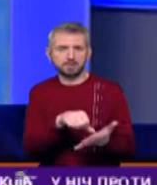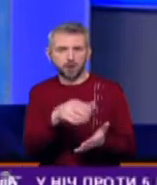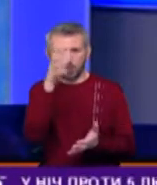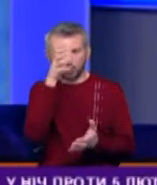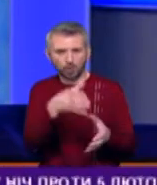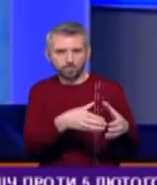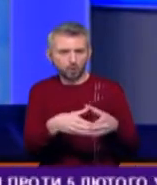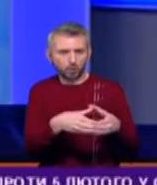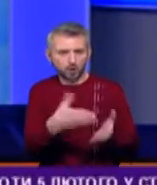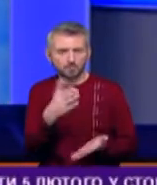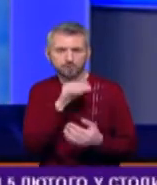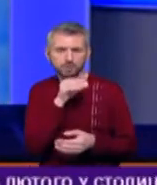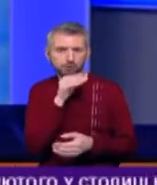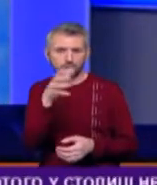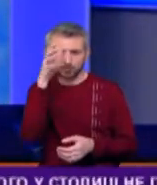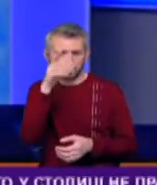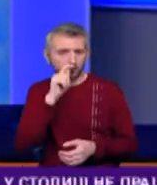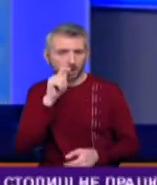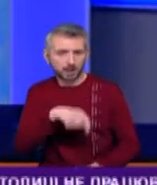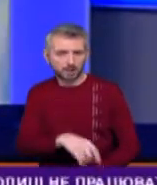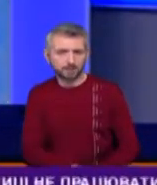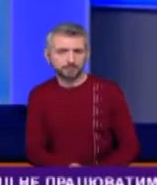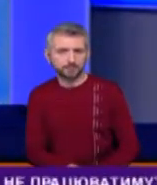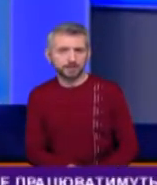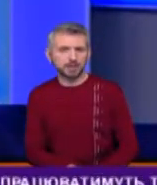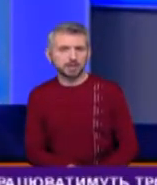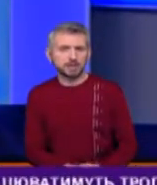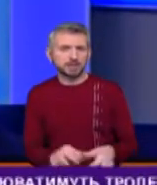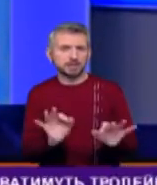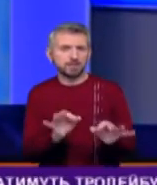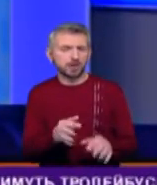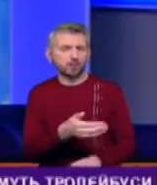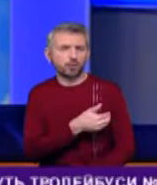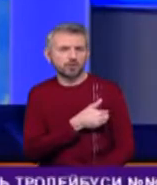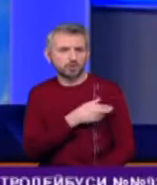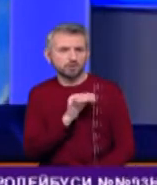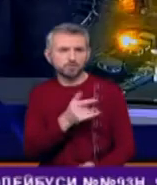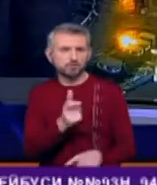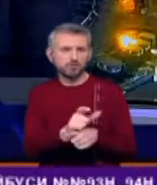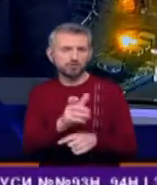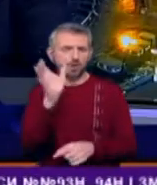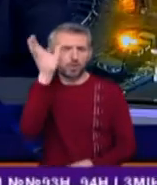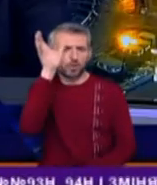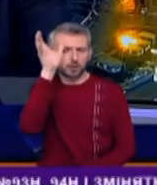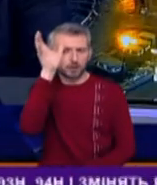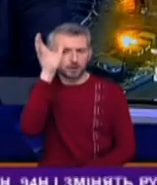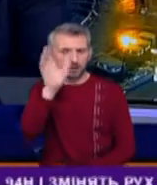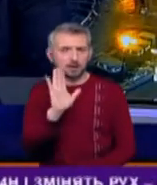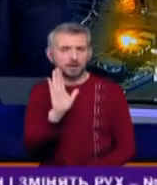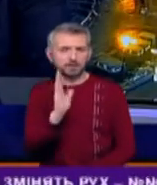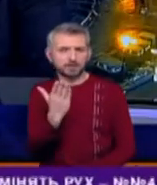можливо навіть і Академію наук України. Звичайно, хотілося б більше науки